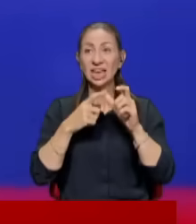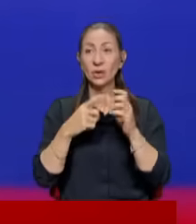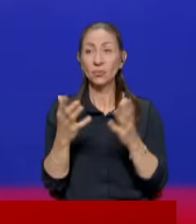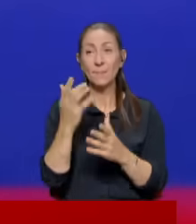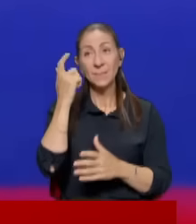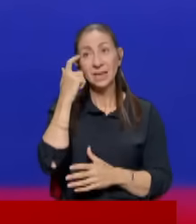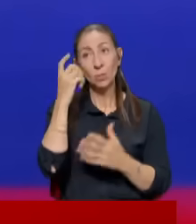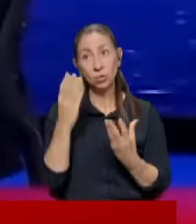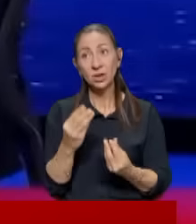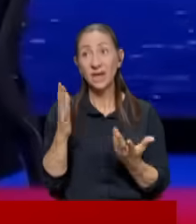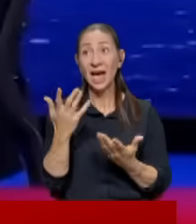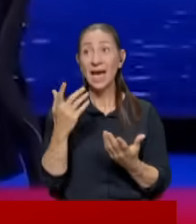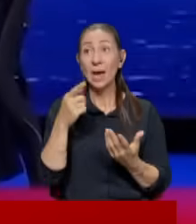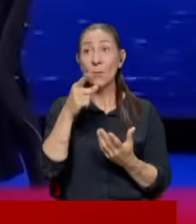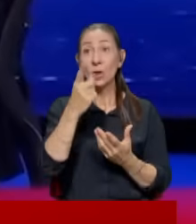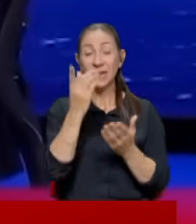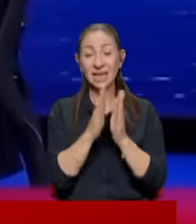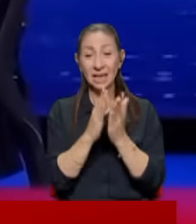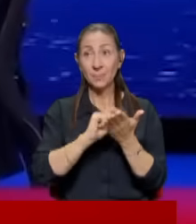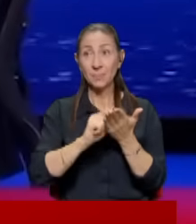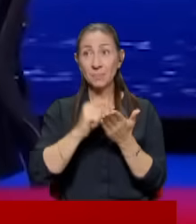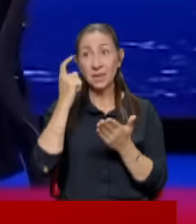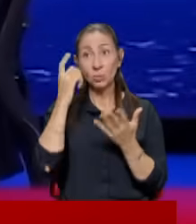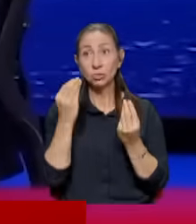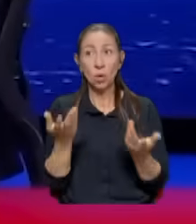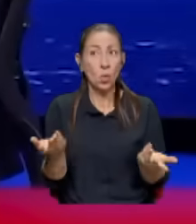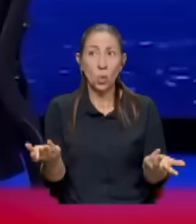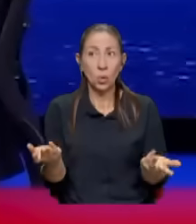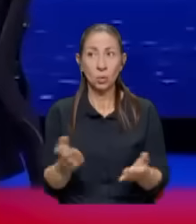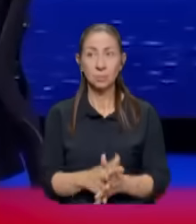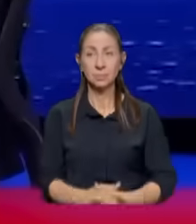kadar bilgim olsa veya şeriatla ilgili böyle bir kitap yazacak bir bilgim olsa ama yok.